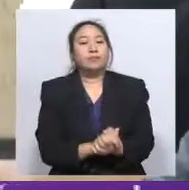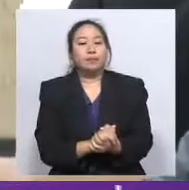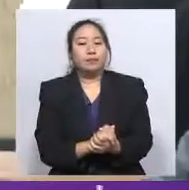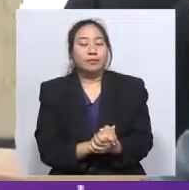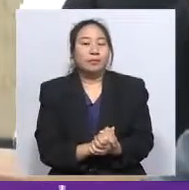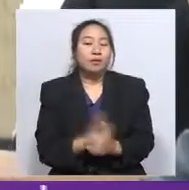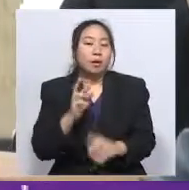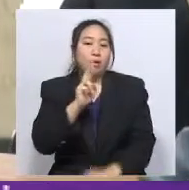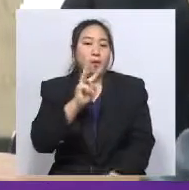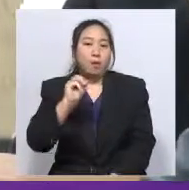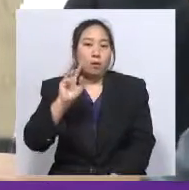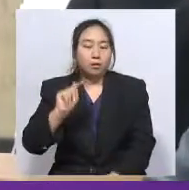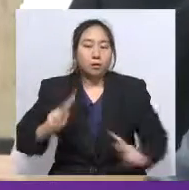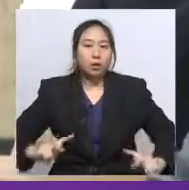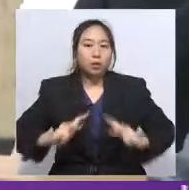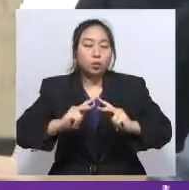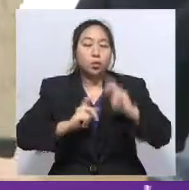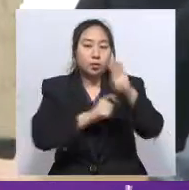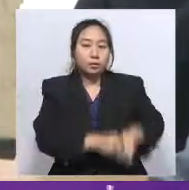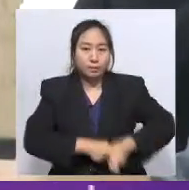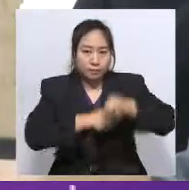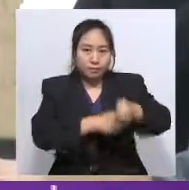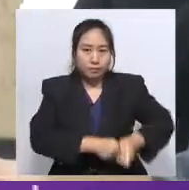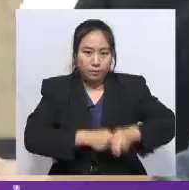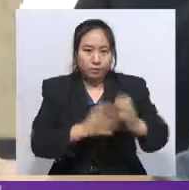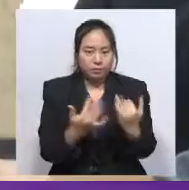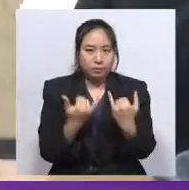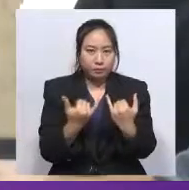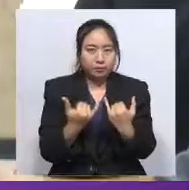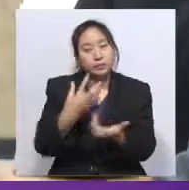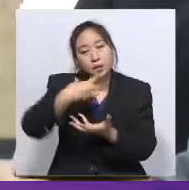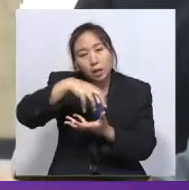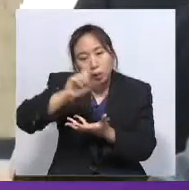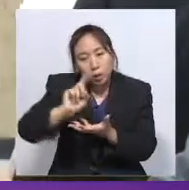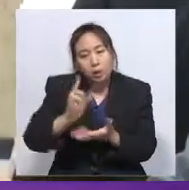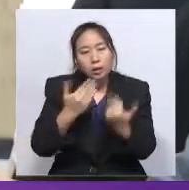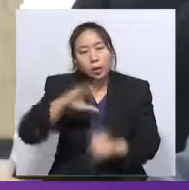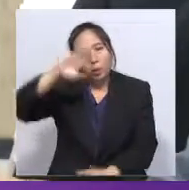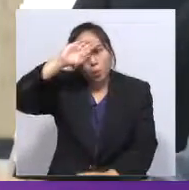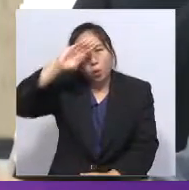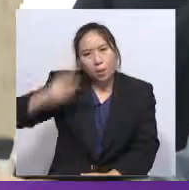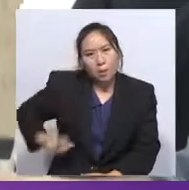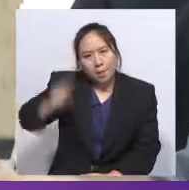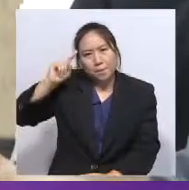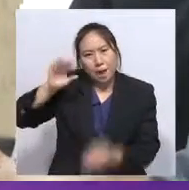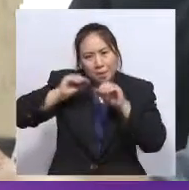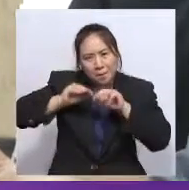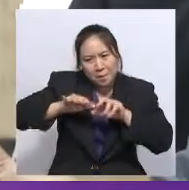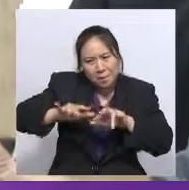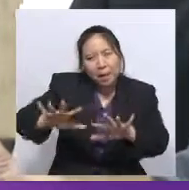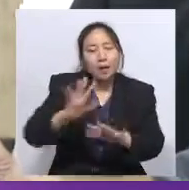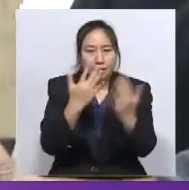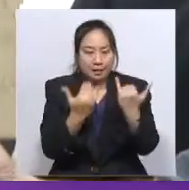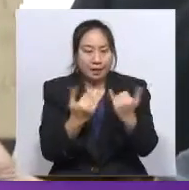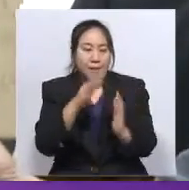ฤษดาบุญราชรัฐมนตรีว่าการกระทรวงเกษตรและสหกรณ์วันนี้ค่ะได้เปิดเผยถึงสถานการณ์โรคพิษสุนัขบ้าภายหลังจากม